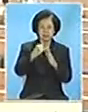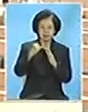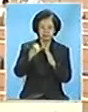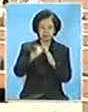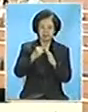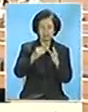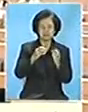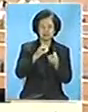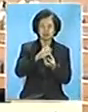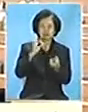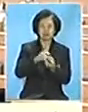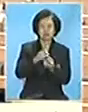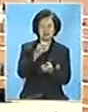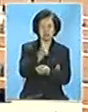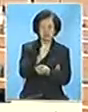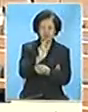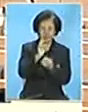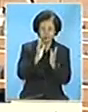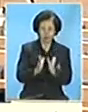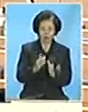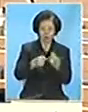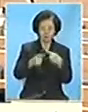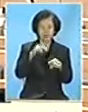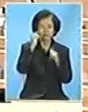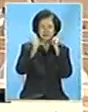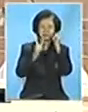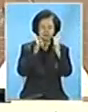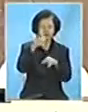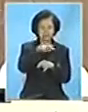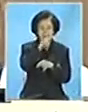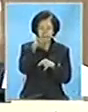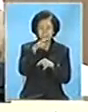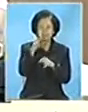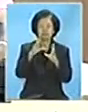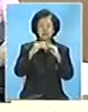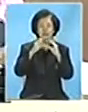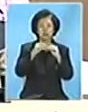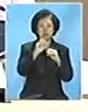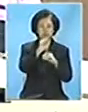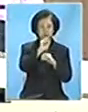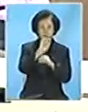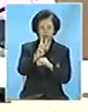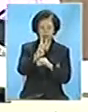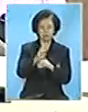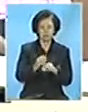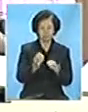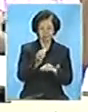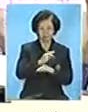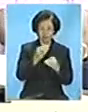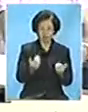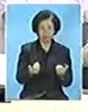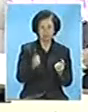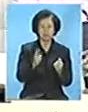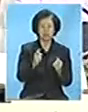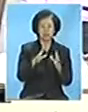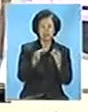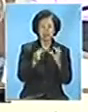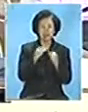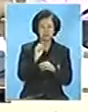จำนวน17คนมาเยี่ยมชมการประชุมวุฒิสภาค่ะซึ่งวันนี้เป็นวาระเรื่องด่วนนะ